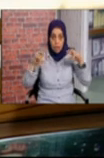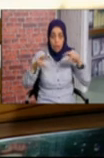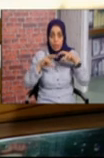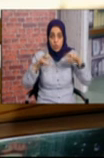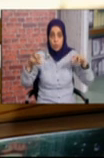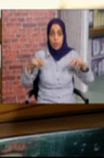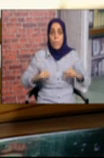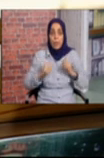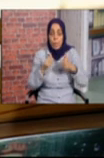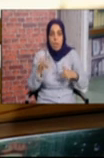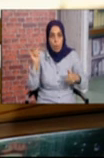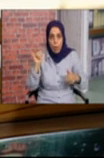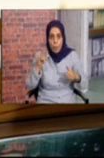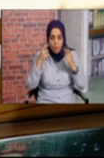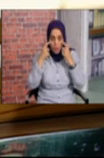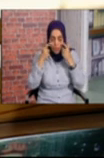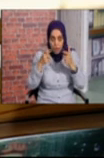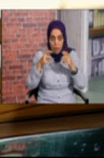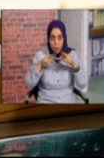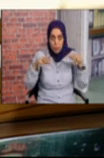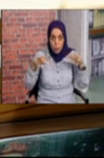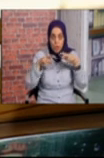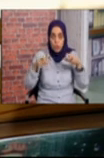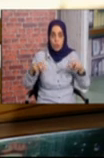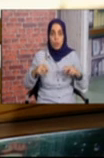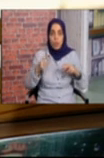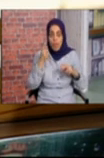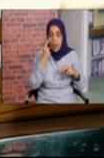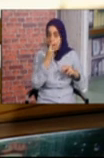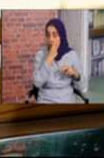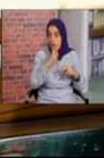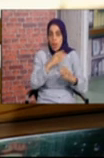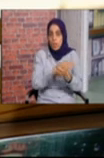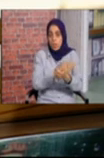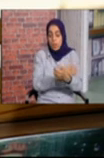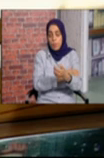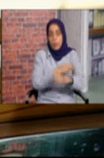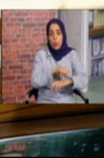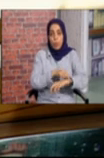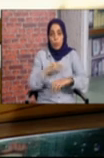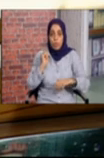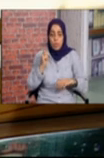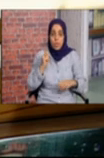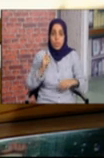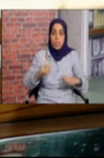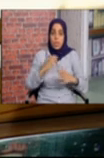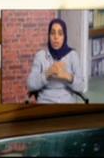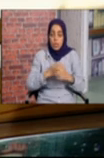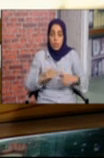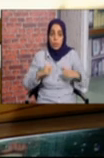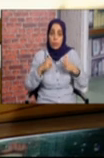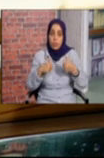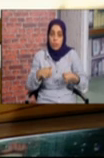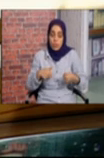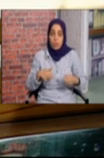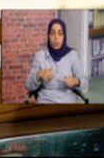احنا بنحمل عليه معنويا اكتر كمان من التعب او المرض الجسدي اللي عنده. عشان كده بنبقى حريصين جدا